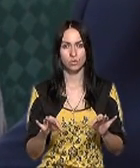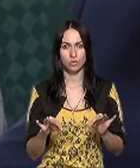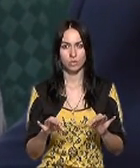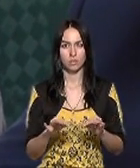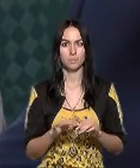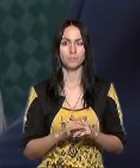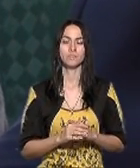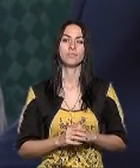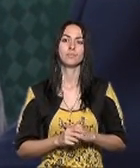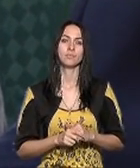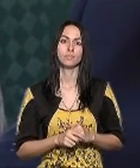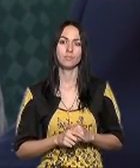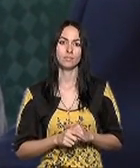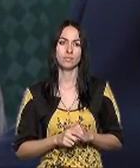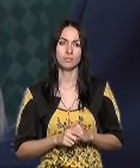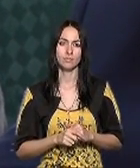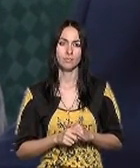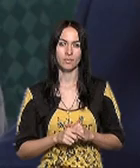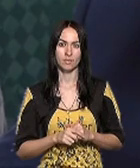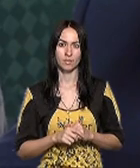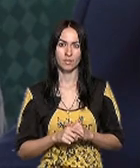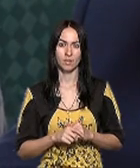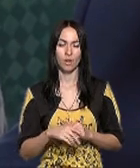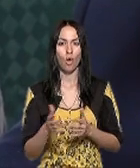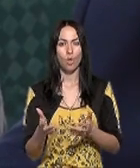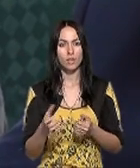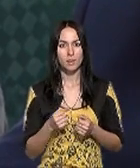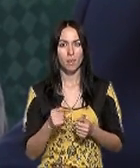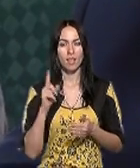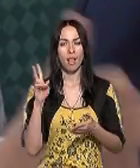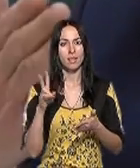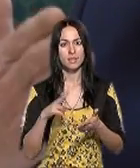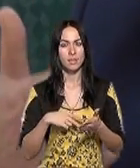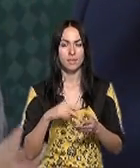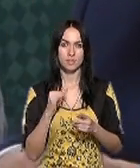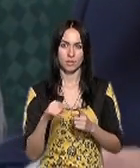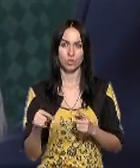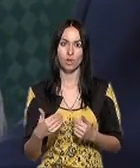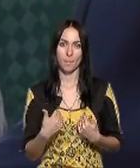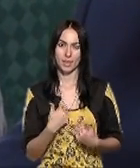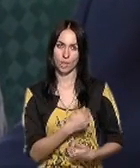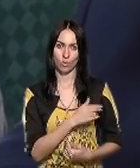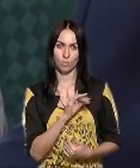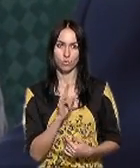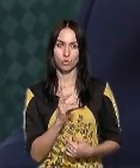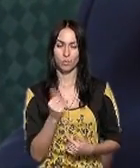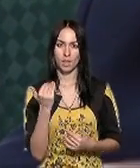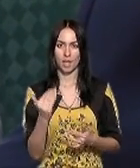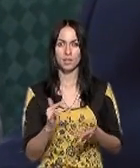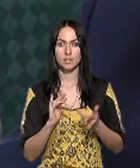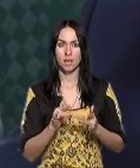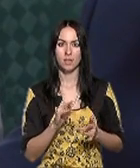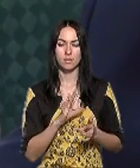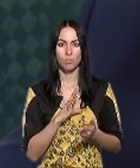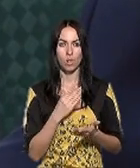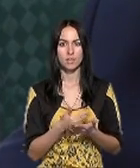контролюючі органи. Бізнес звертається за тим чи іншим дозволом, отримання ліцензій та інше. Мені хотілося б, щоб на їх сайті були зразки